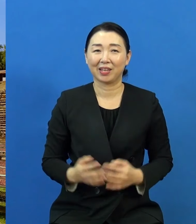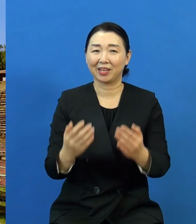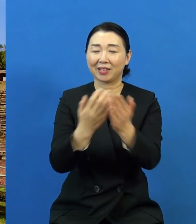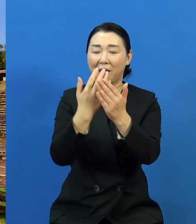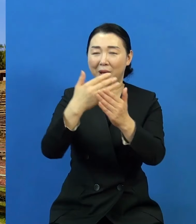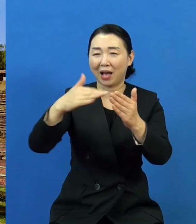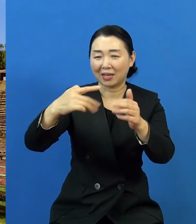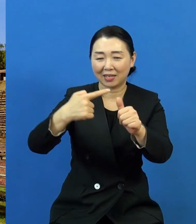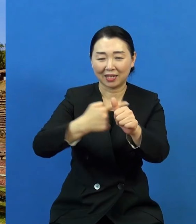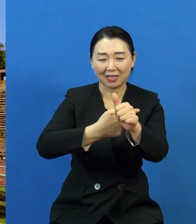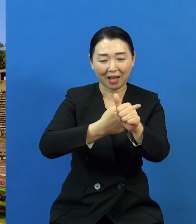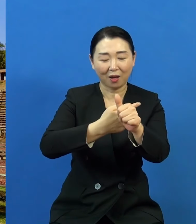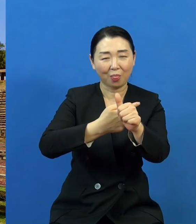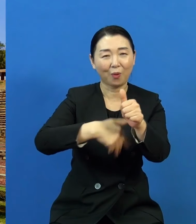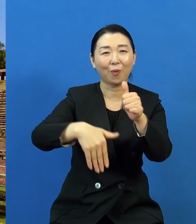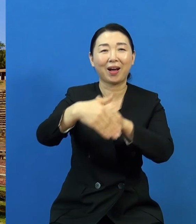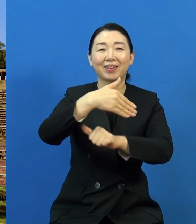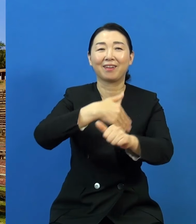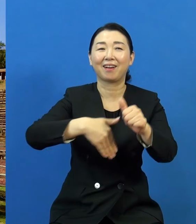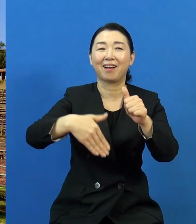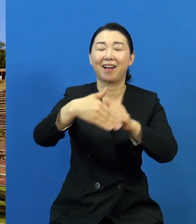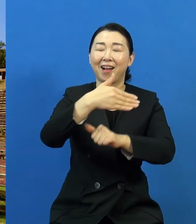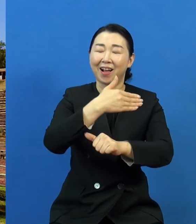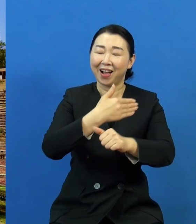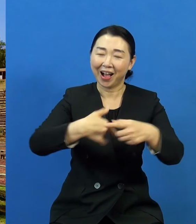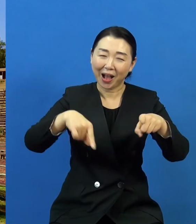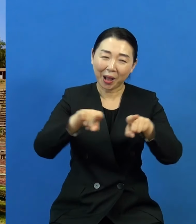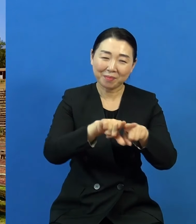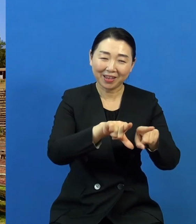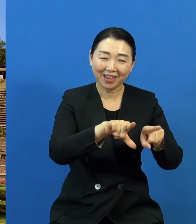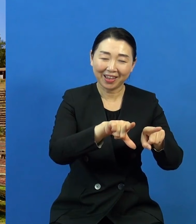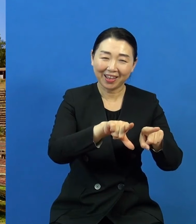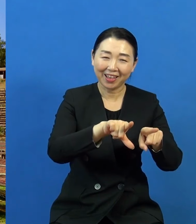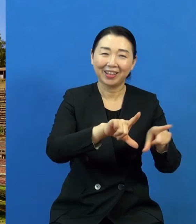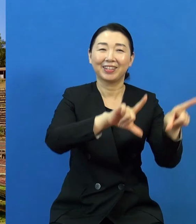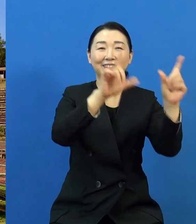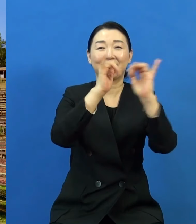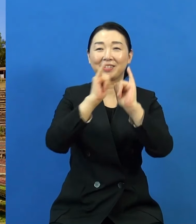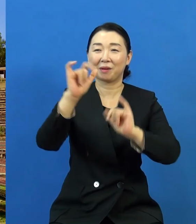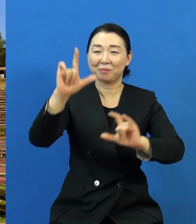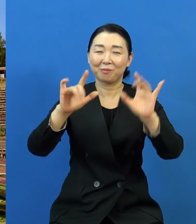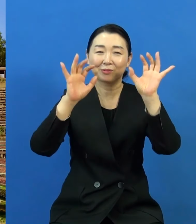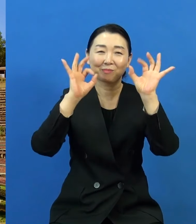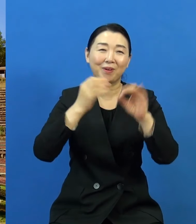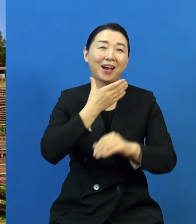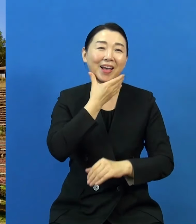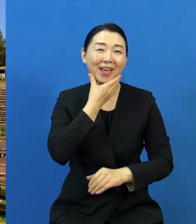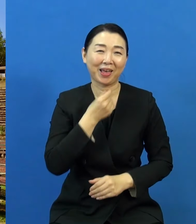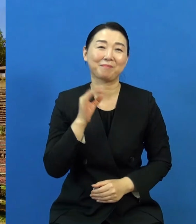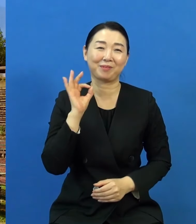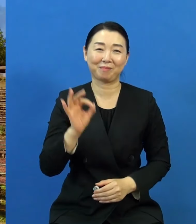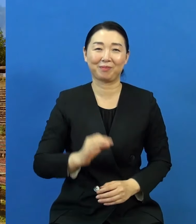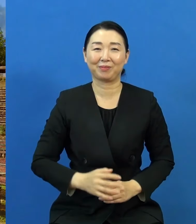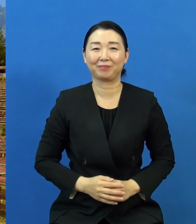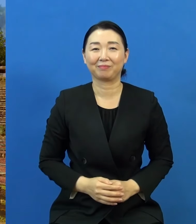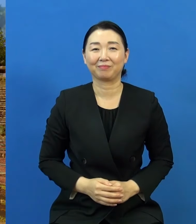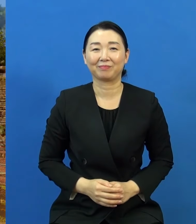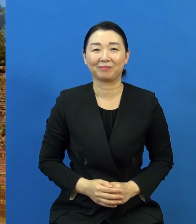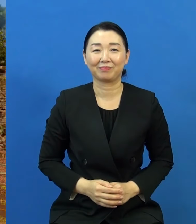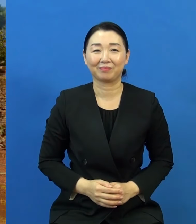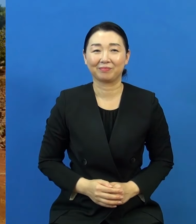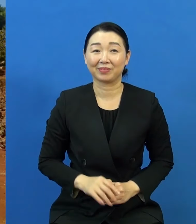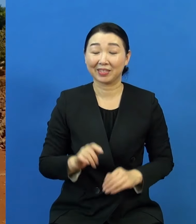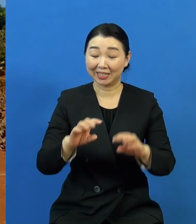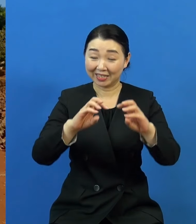자연 환경과 버타며 살아가는 사람들의 모습은 도리어 행복해 보였습니다.